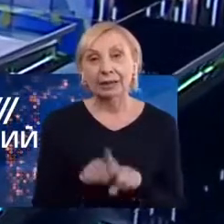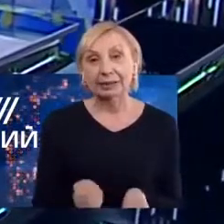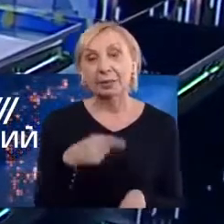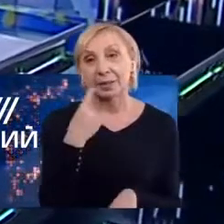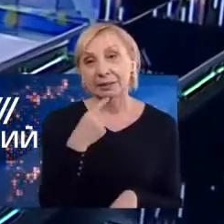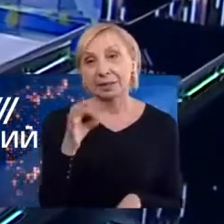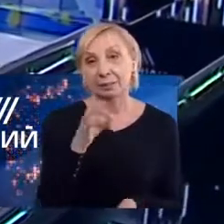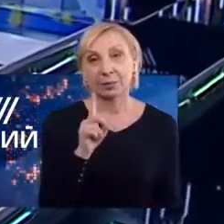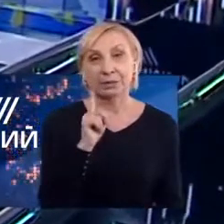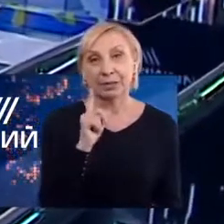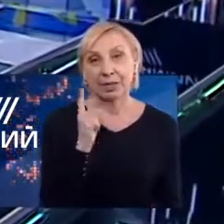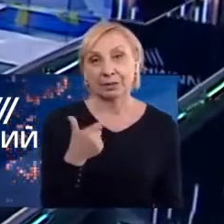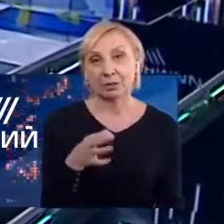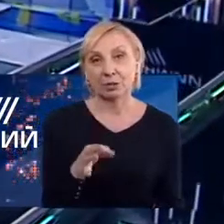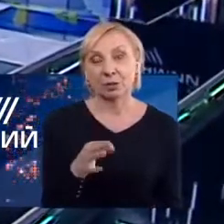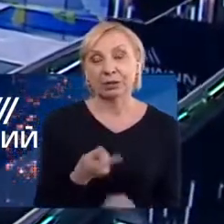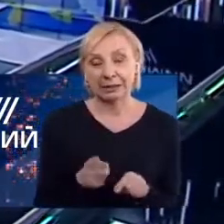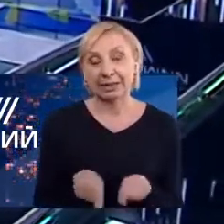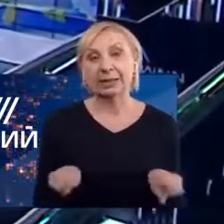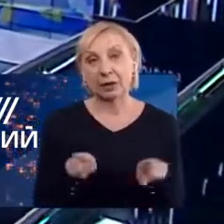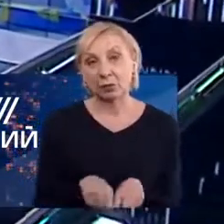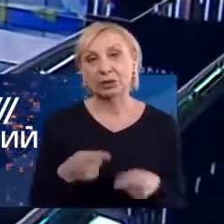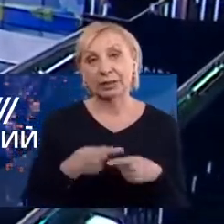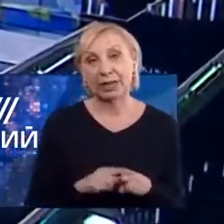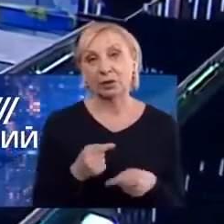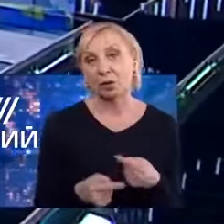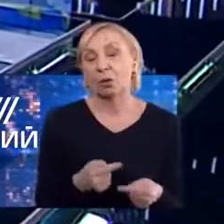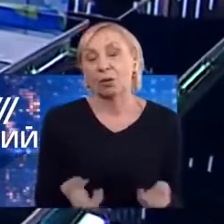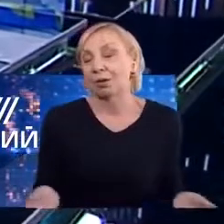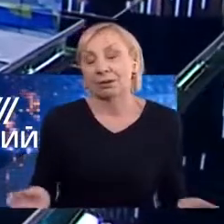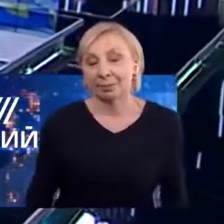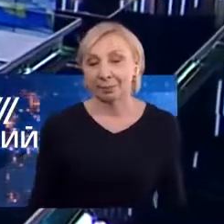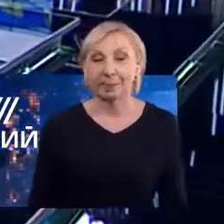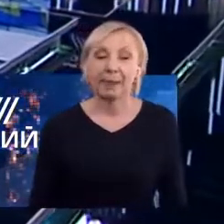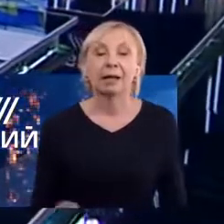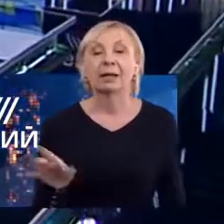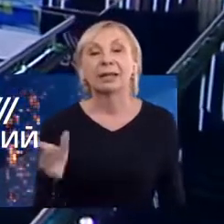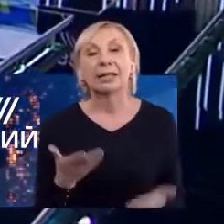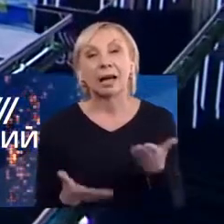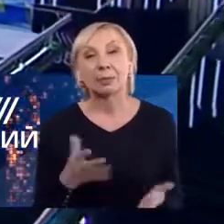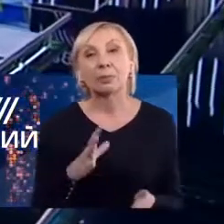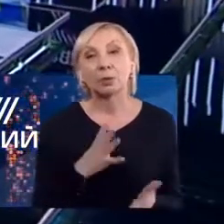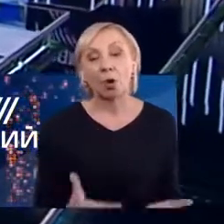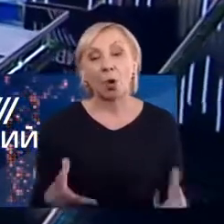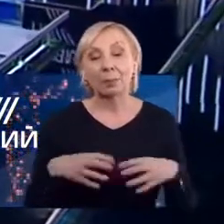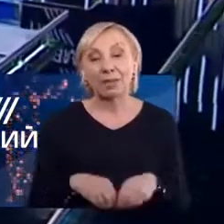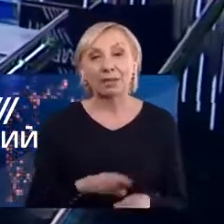про Зеленського десь півроку. Тому що це теж технологія, і при всій повазі важливо, він не може бути. Чому важливо, було об'єднання навіть в політичну